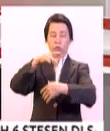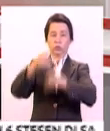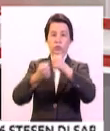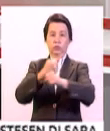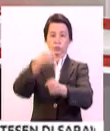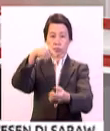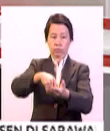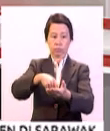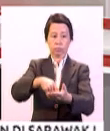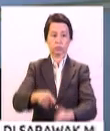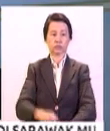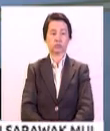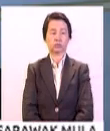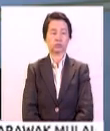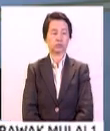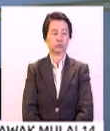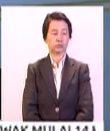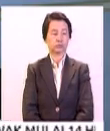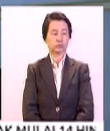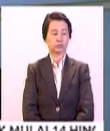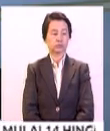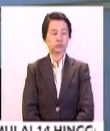ini.